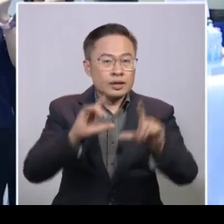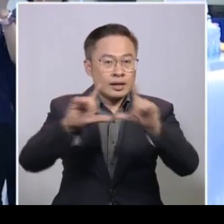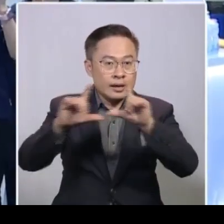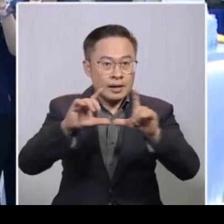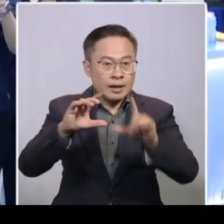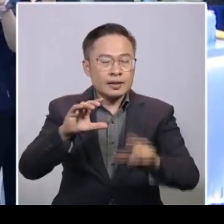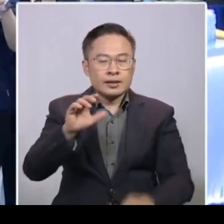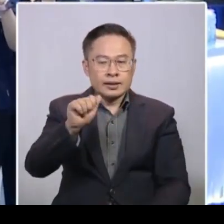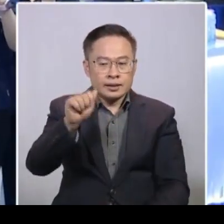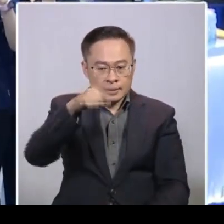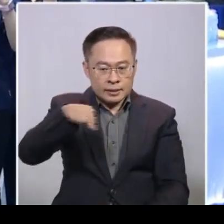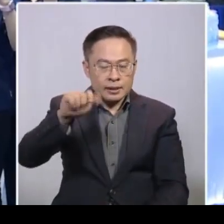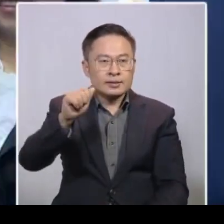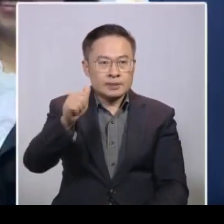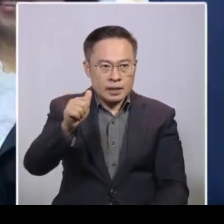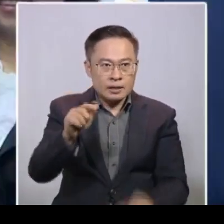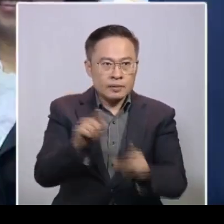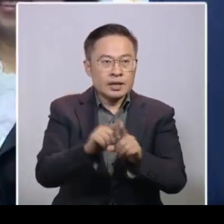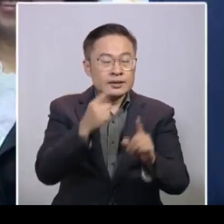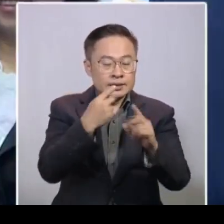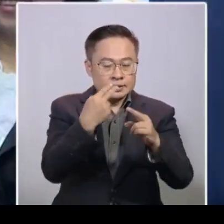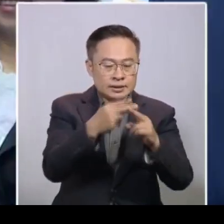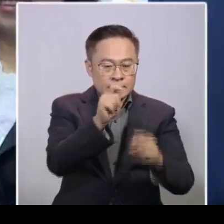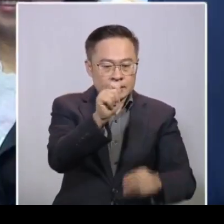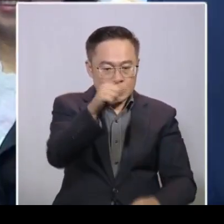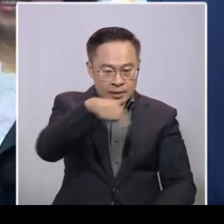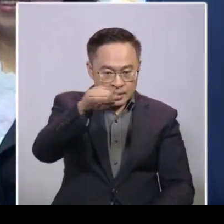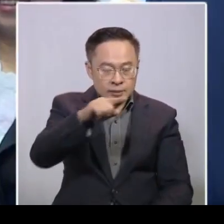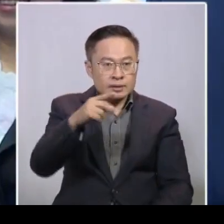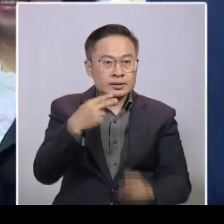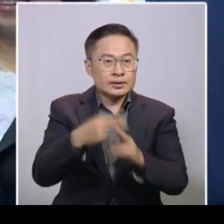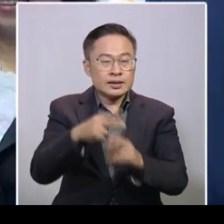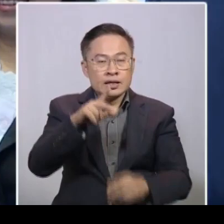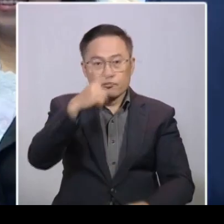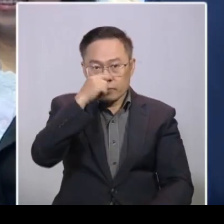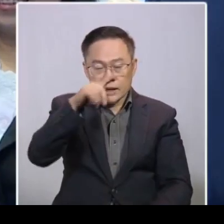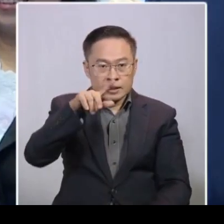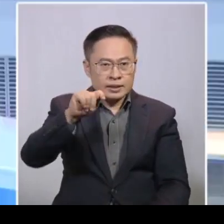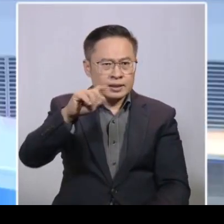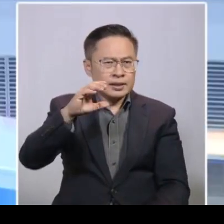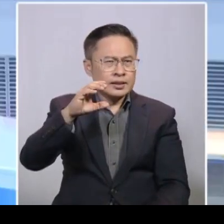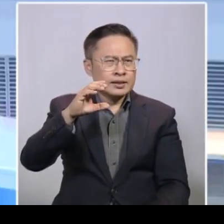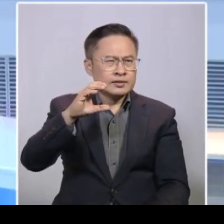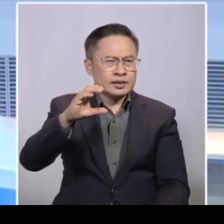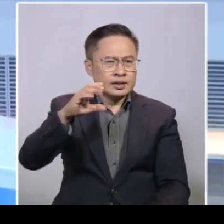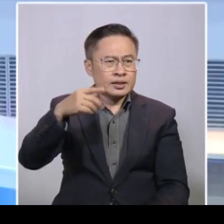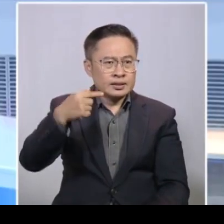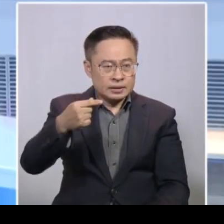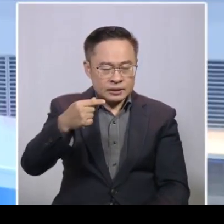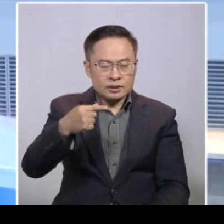LINE officialaccountนะครับที่ @t CG Firstรีตลอด24ชมครับ